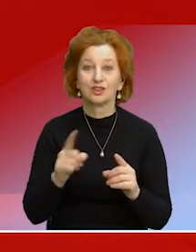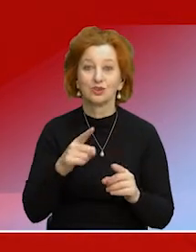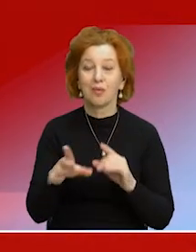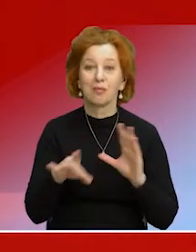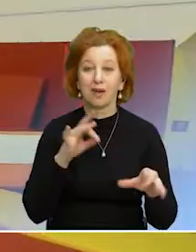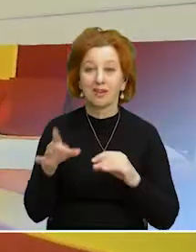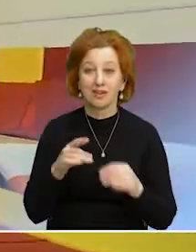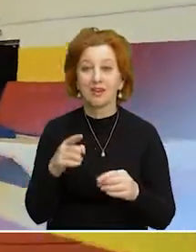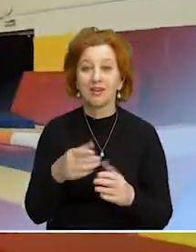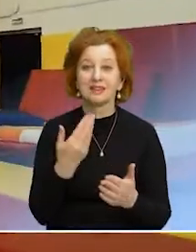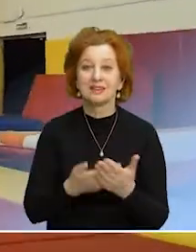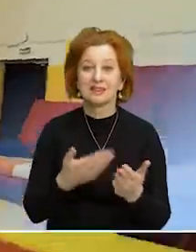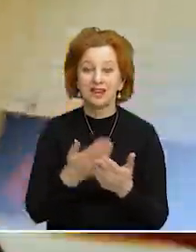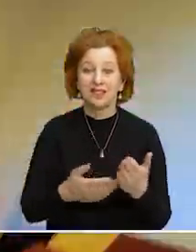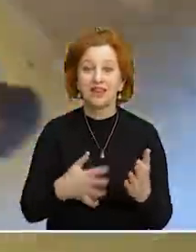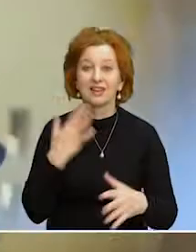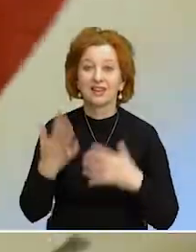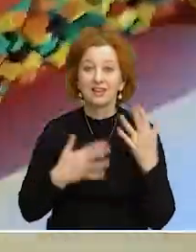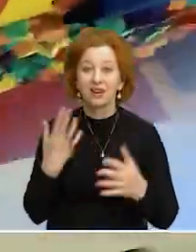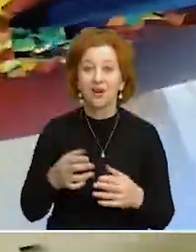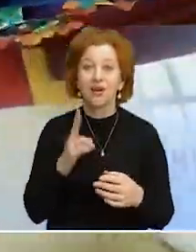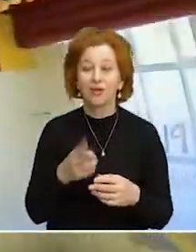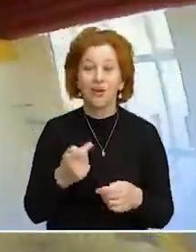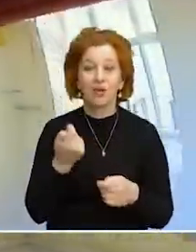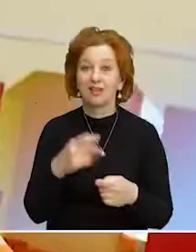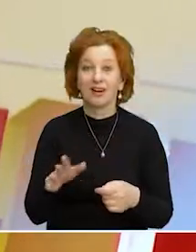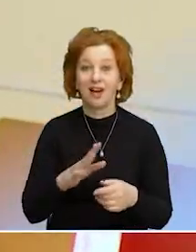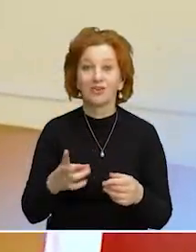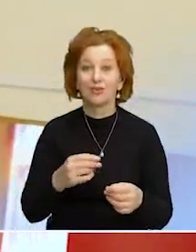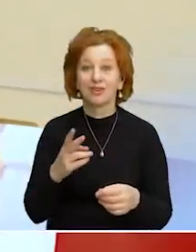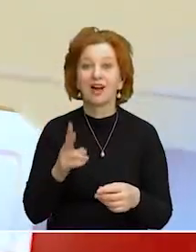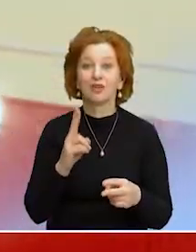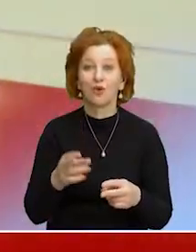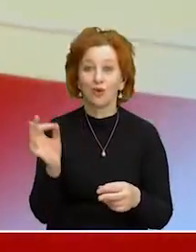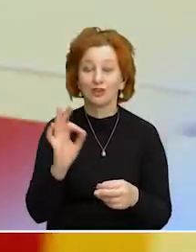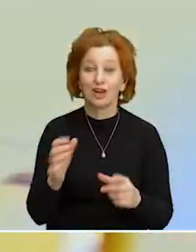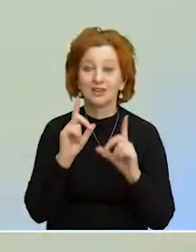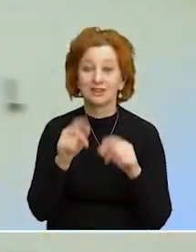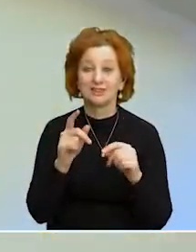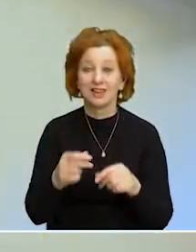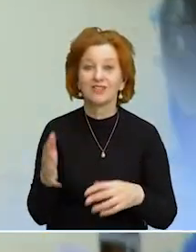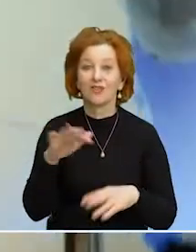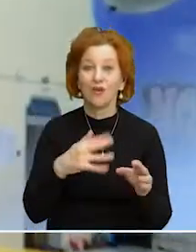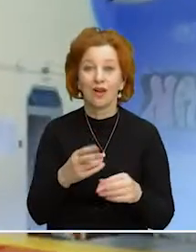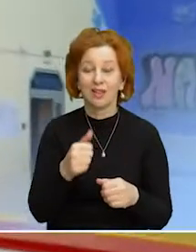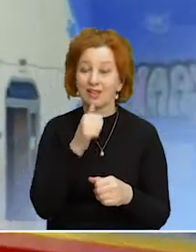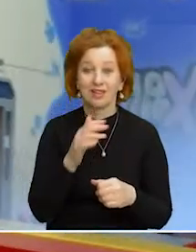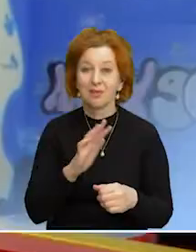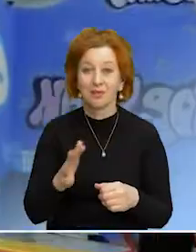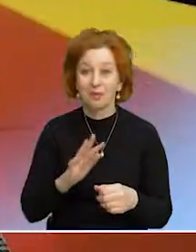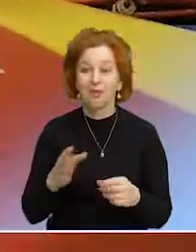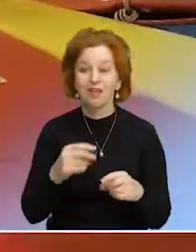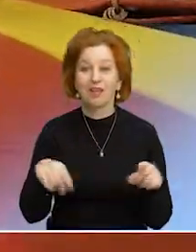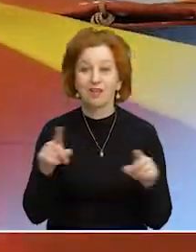попробовать сальто вперед. Тренер советует попробовать такие тренировки как тем, кто ни разу не катался, так и тем, кто часто ездит в горы, но ни разу не